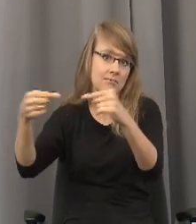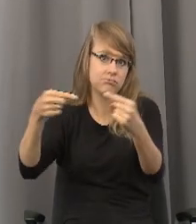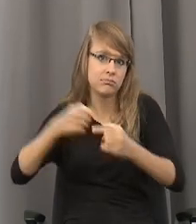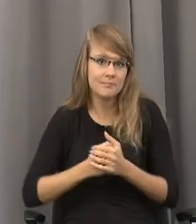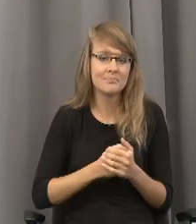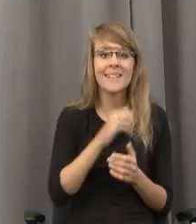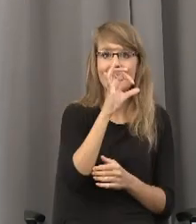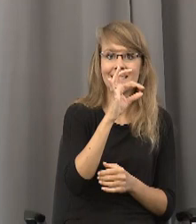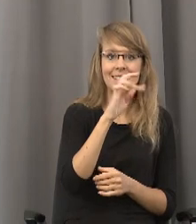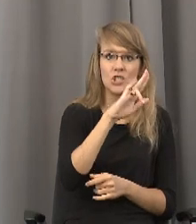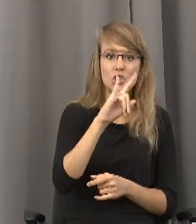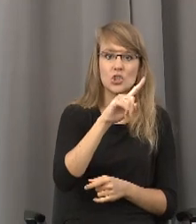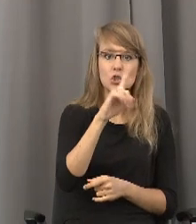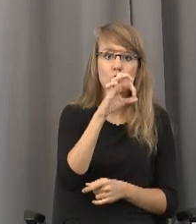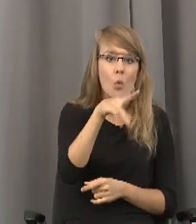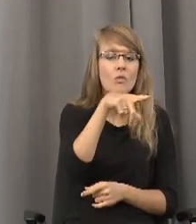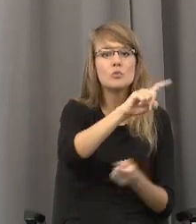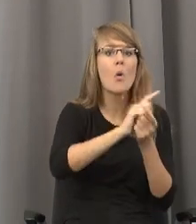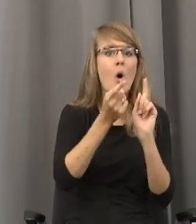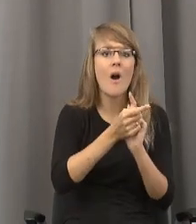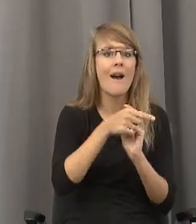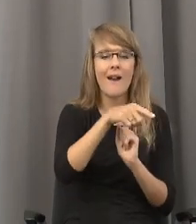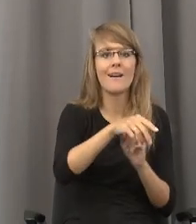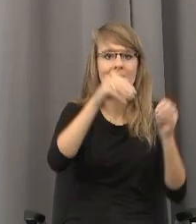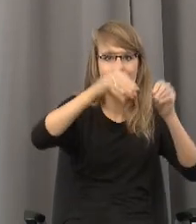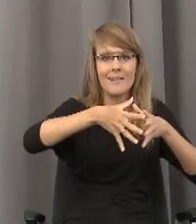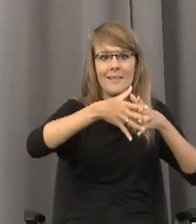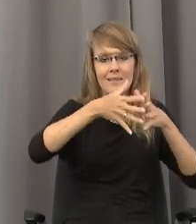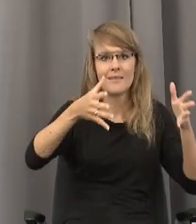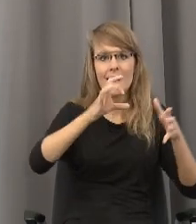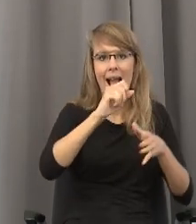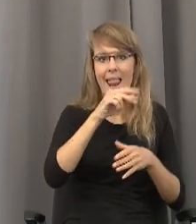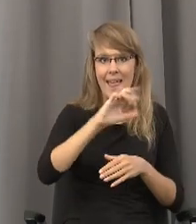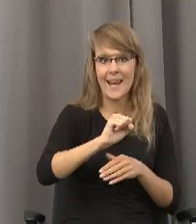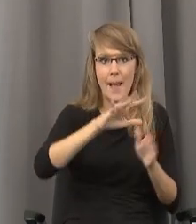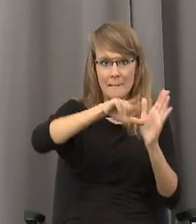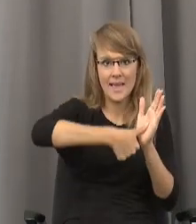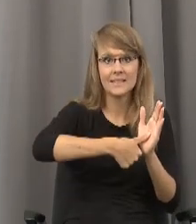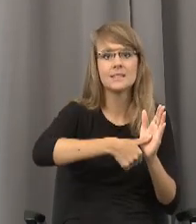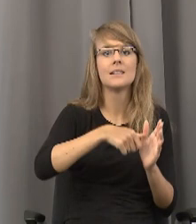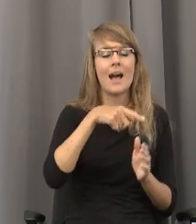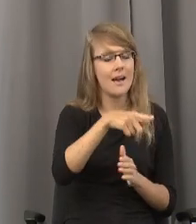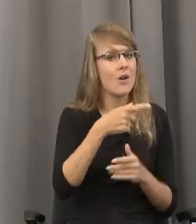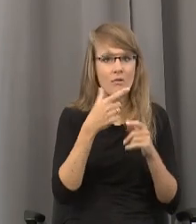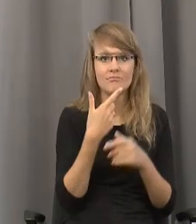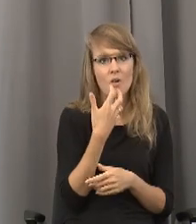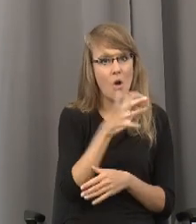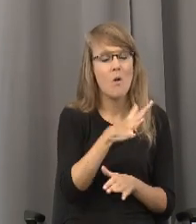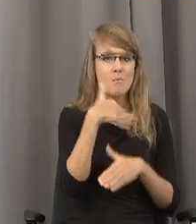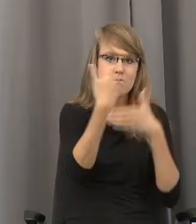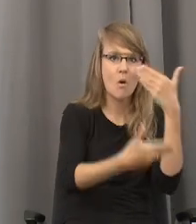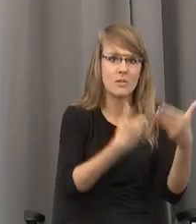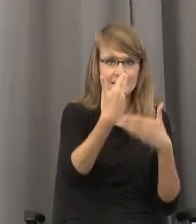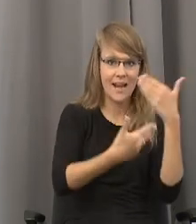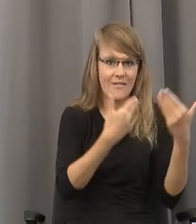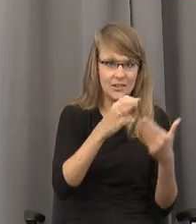Strzyżowie odbywa się spotkanie w Galerii Miejskiej w Strzyżowie. Gorąco pozdrawiamy Strzyżów, pamiętamy nasze spotkanie